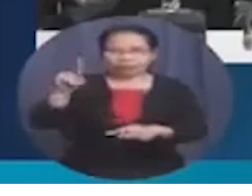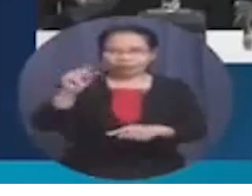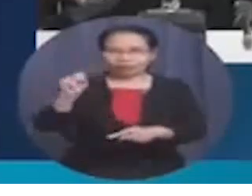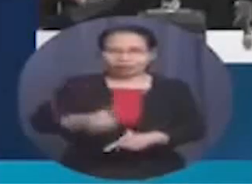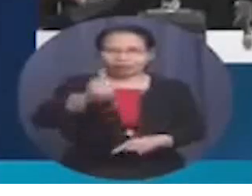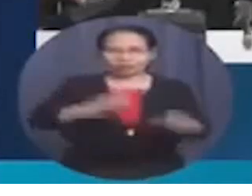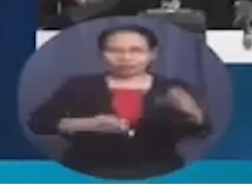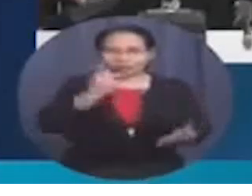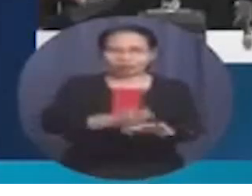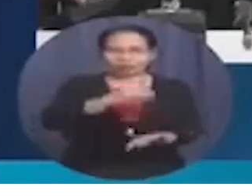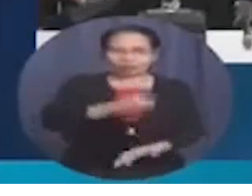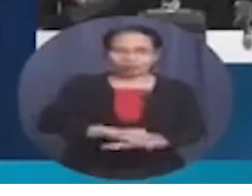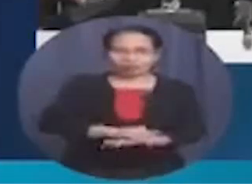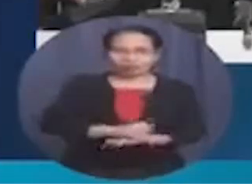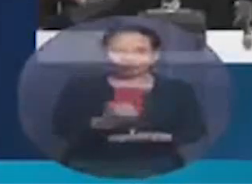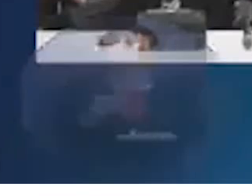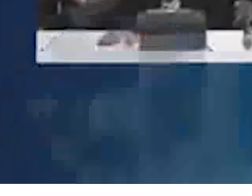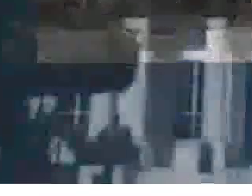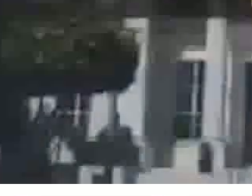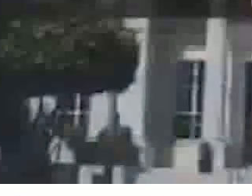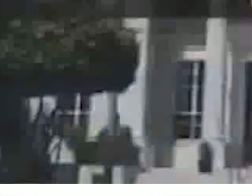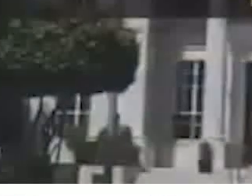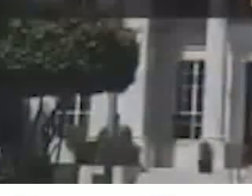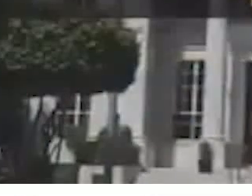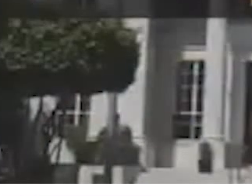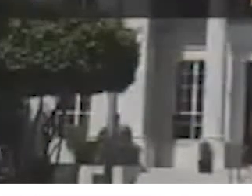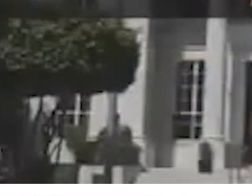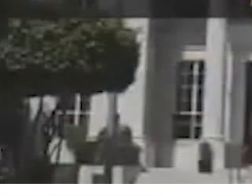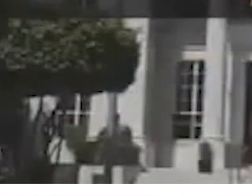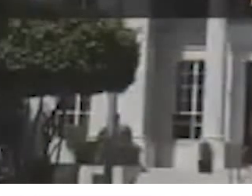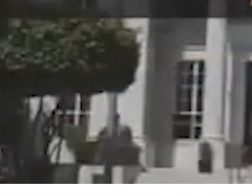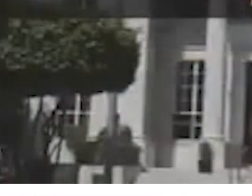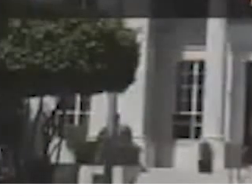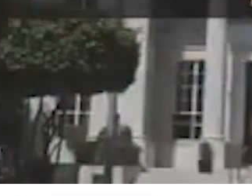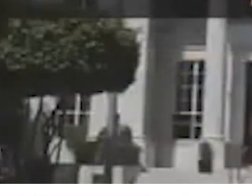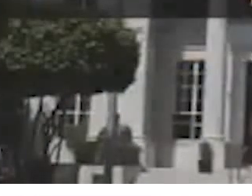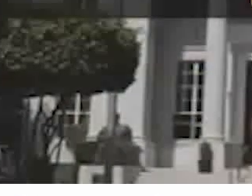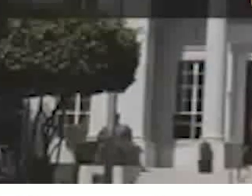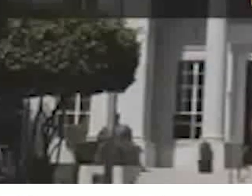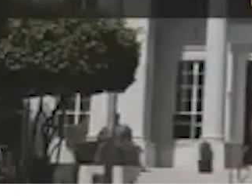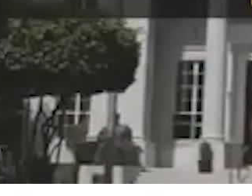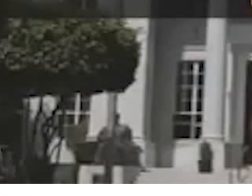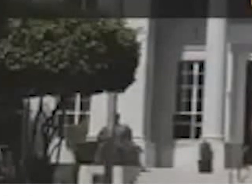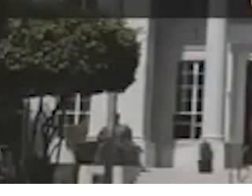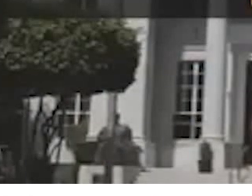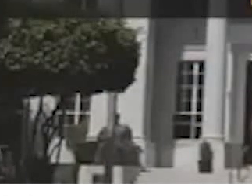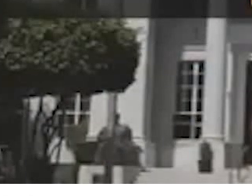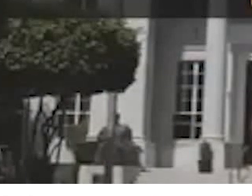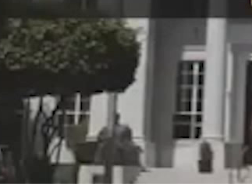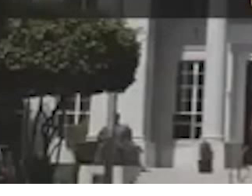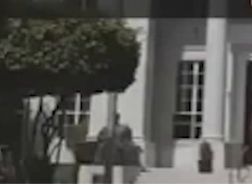May record niyan. Supreme Court's Report Annotated, Volume 339, August